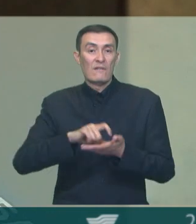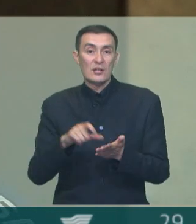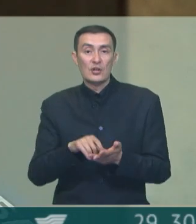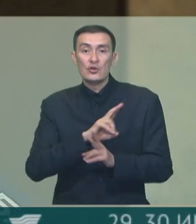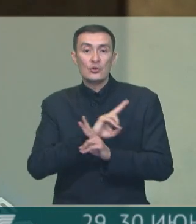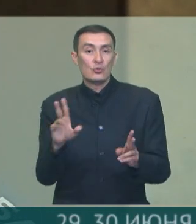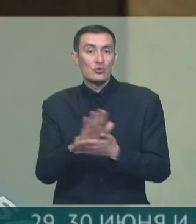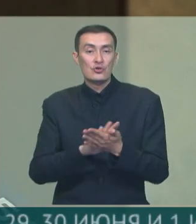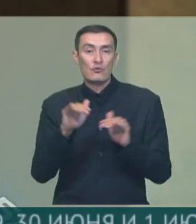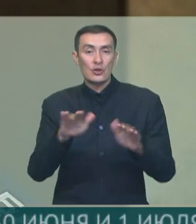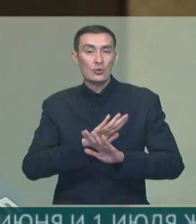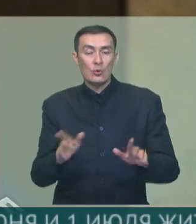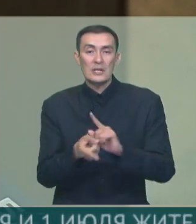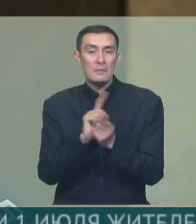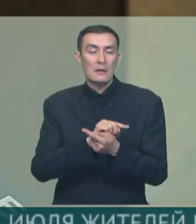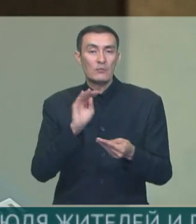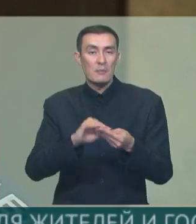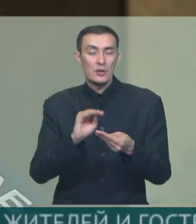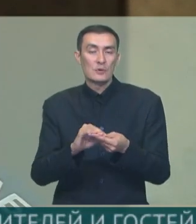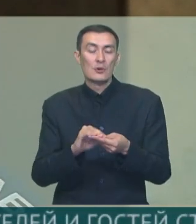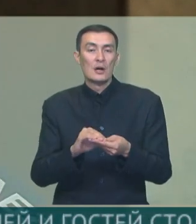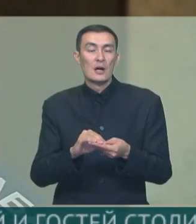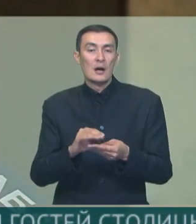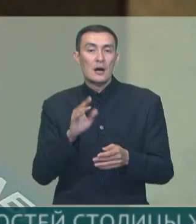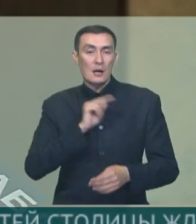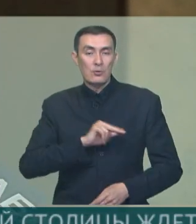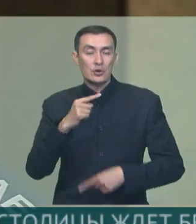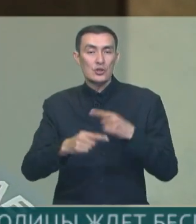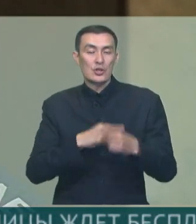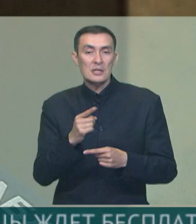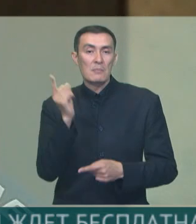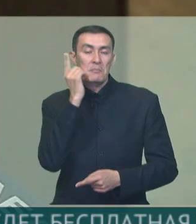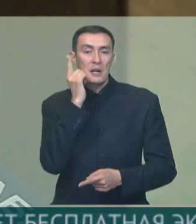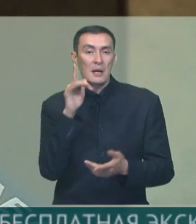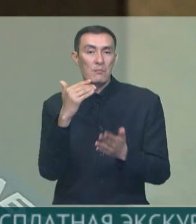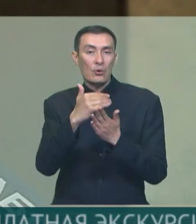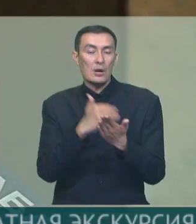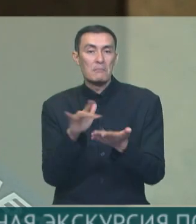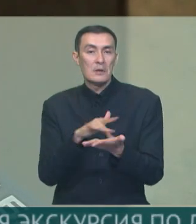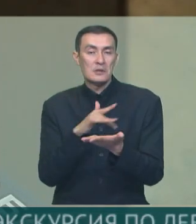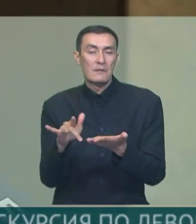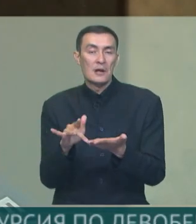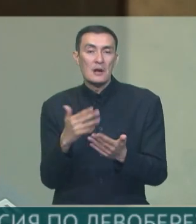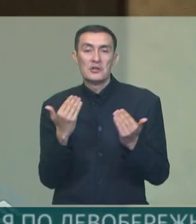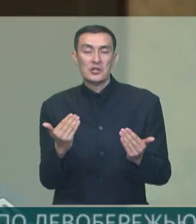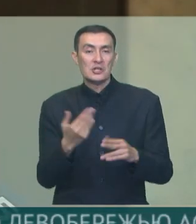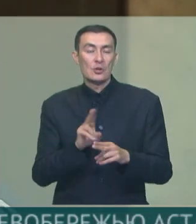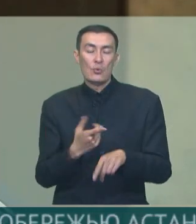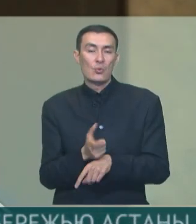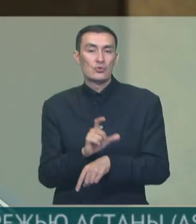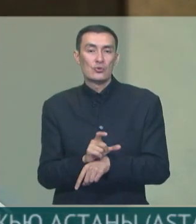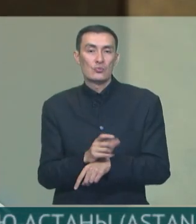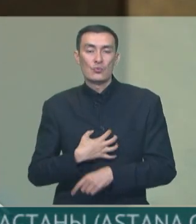никто ничего не трогает, не меняет. Все остается та старая система, все работает через мобильное приложение. В наше время, мне кажется, это самое сейчас